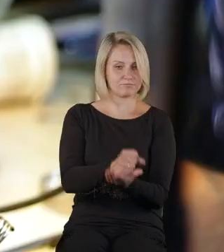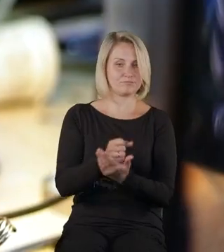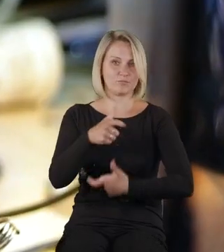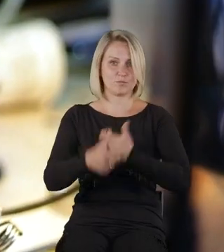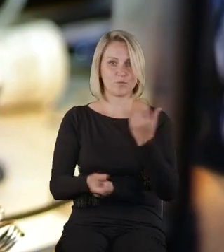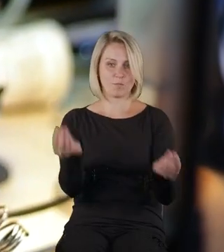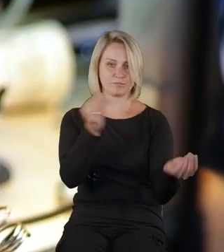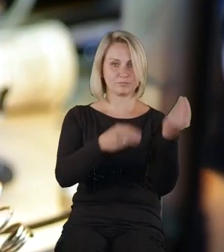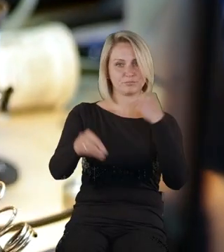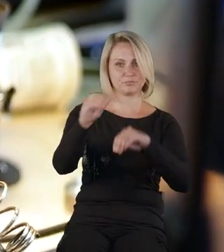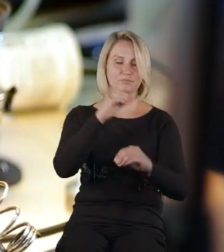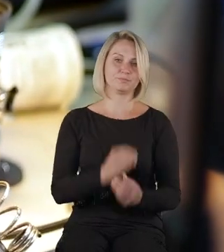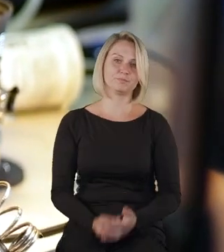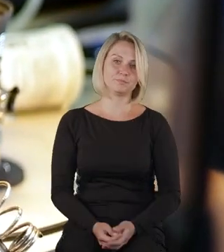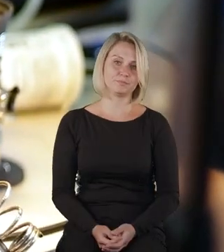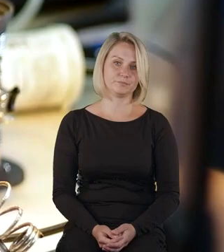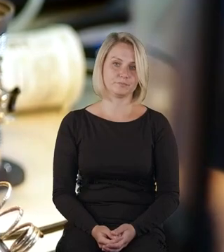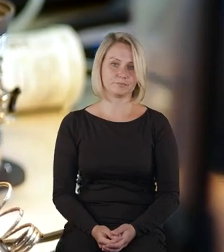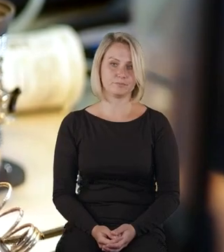oprogramowanie.